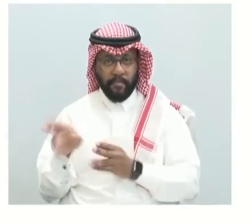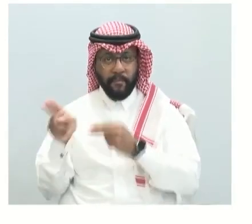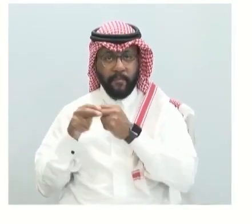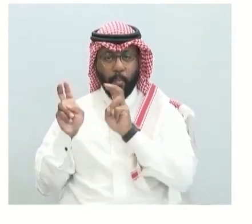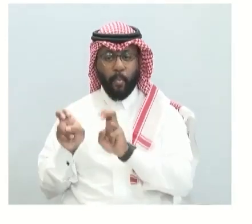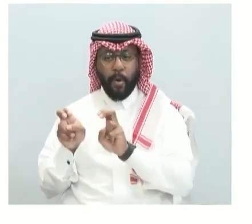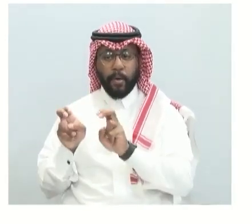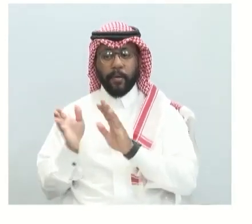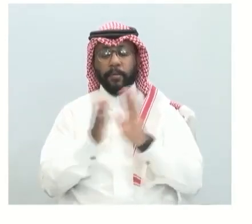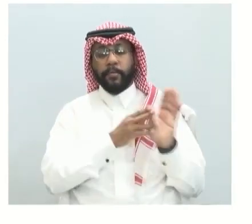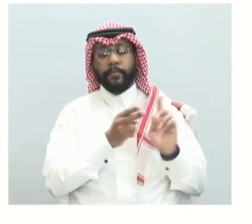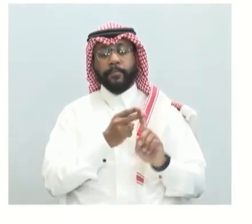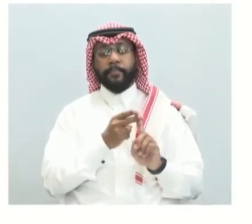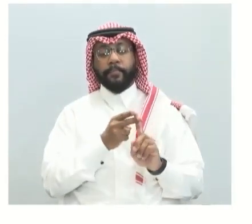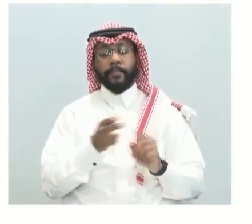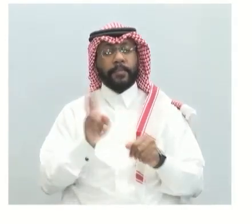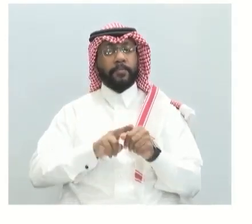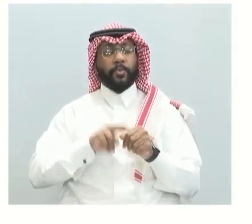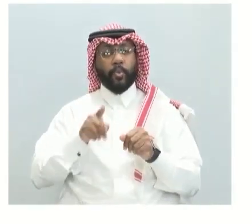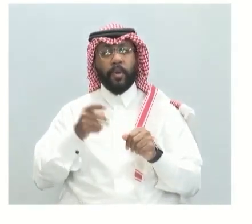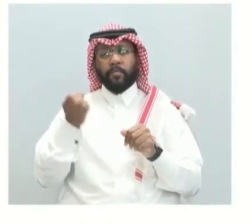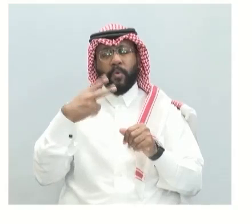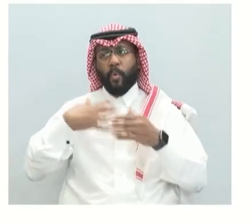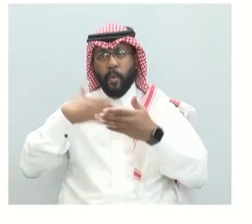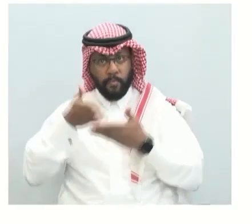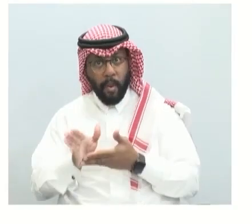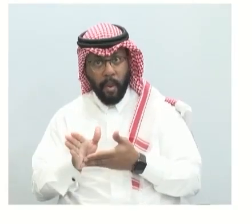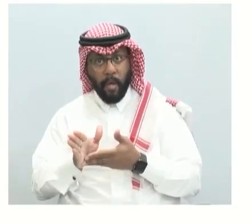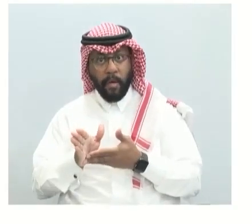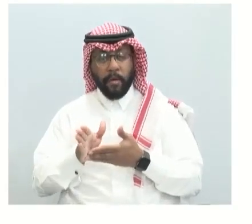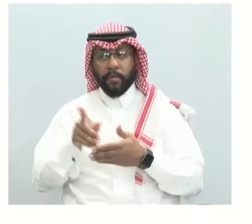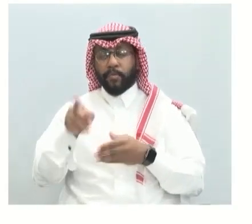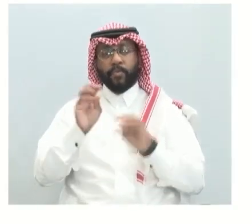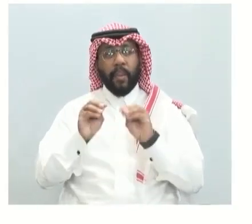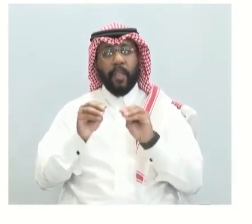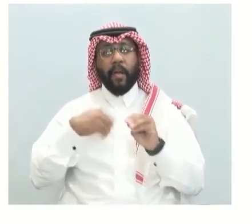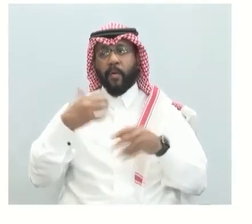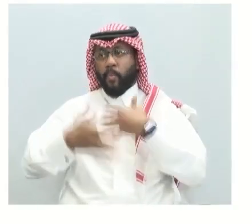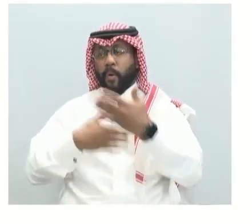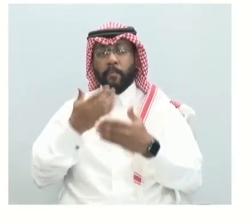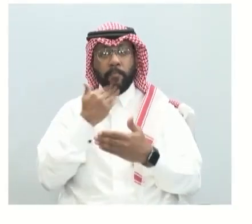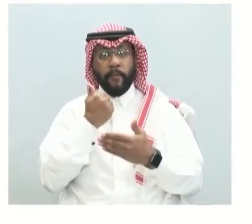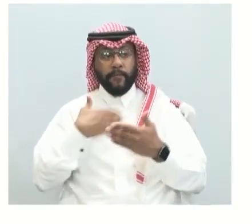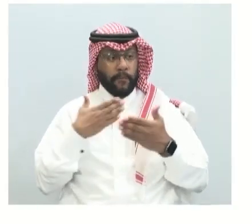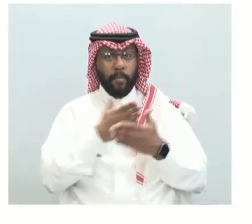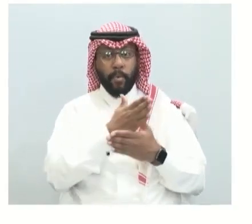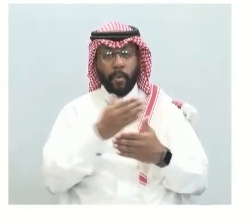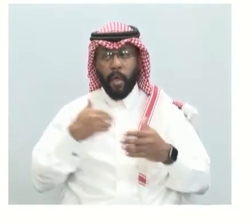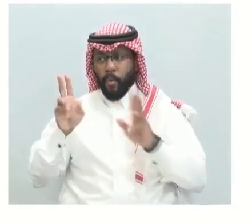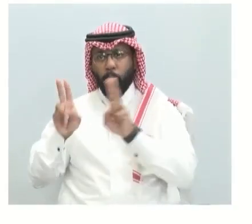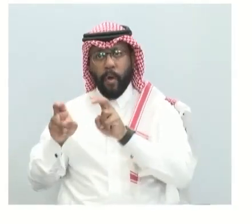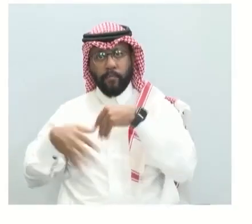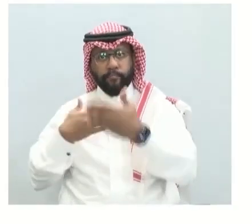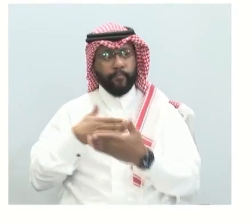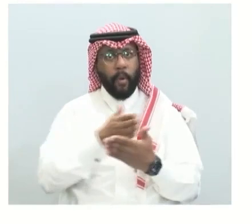الاخرى عندما او ساعود حالا برايت باك عندما تريد الاشاره الى انك غير متوافر مؤقتا او